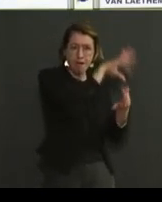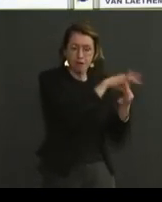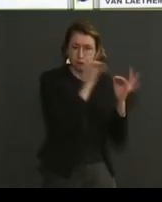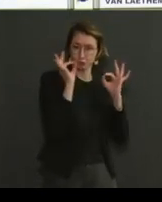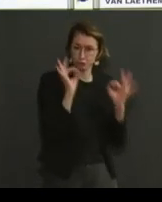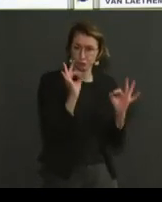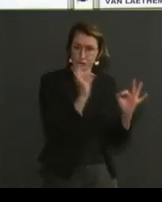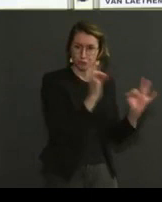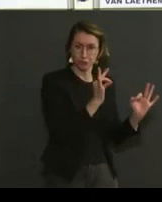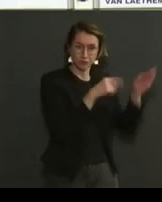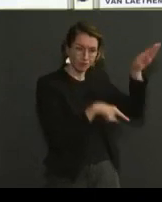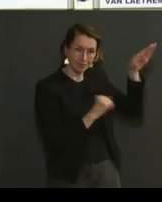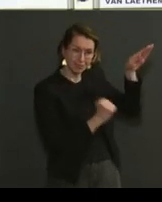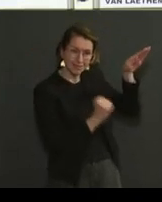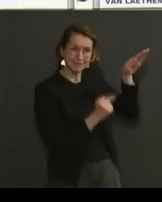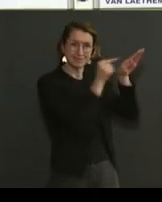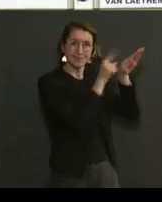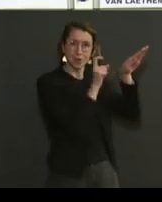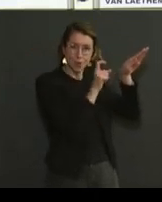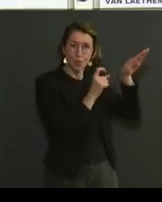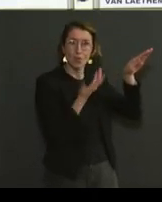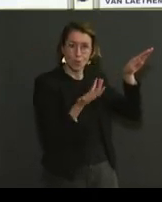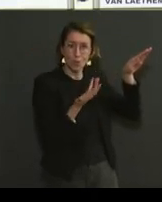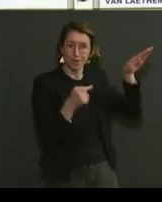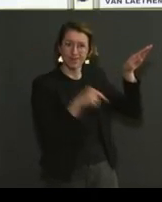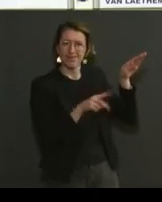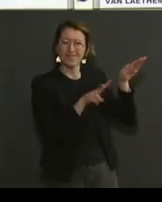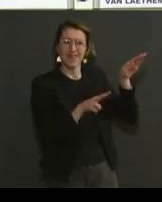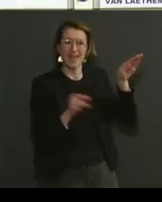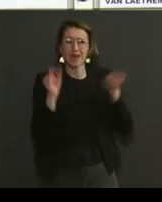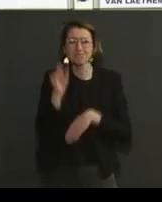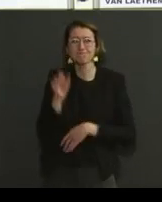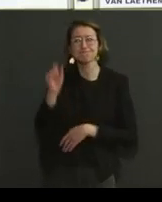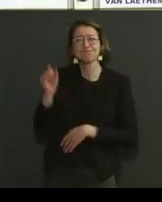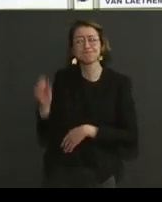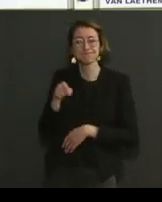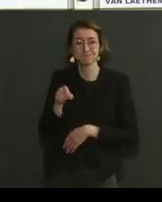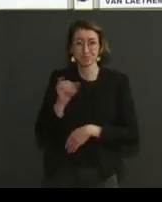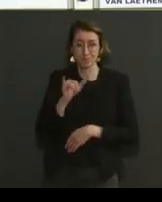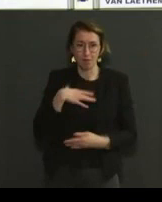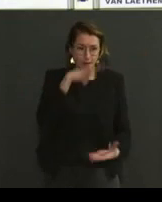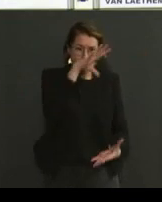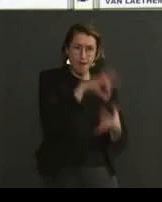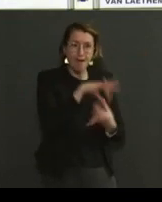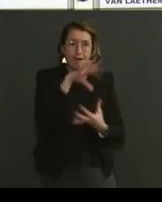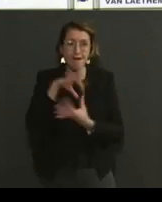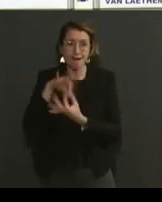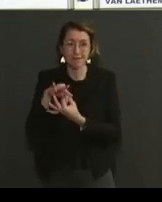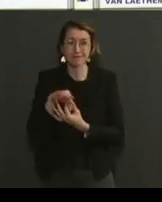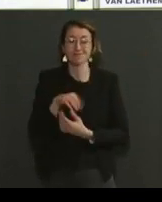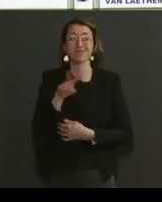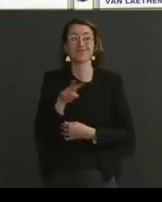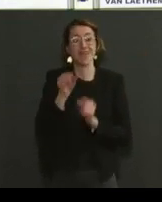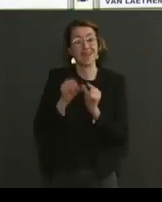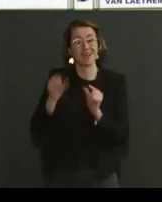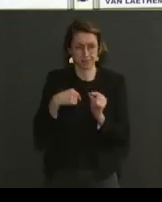courbes d'une part et les barres vertes qui vous donnent le nombre de tests positifs effectués sur la population. Si on